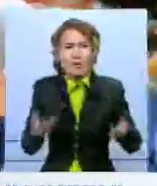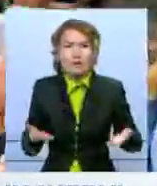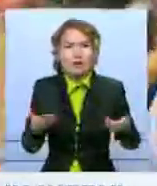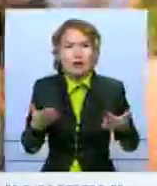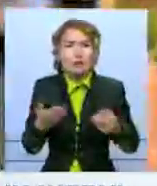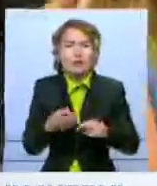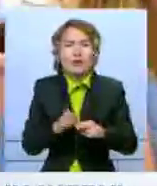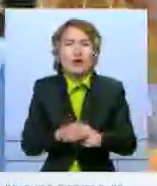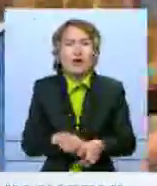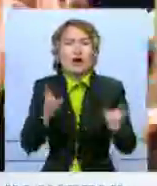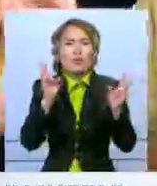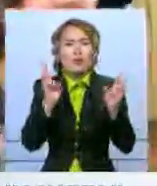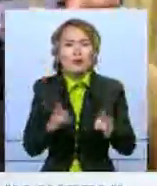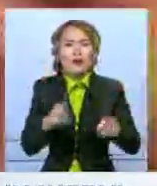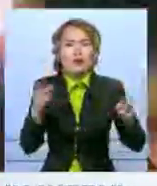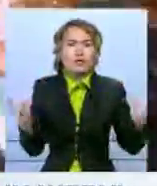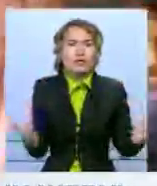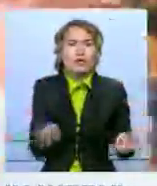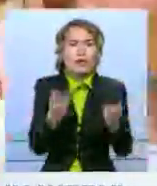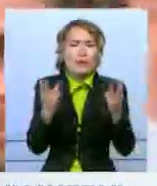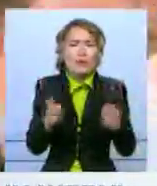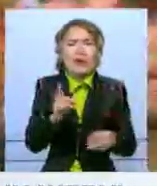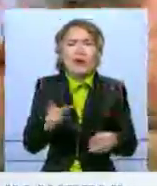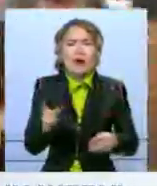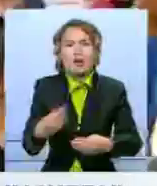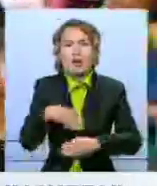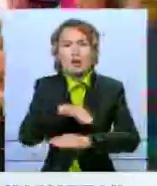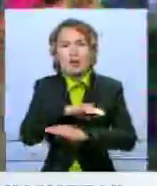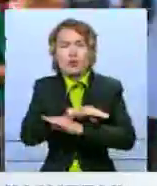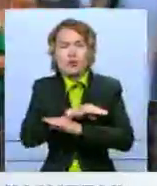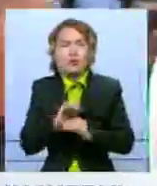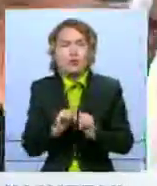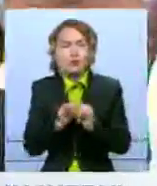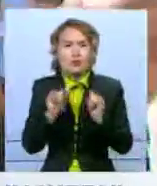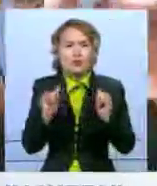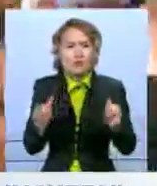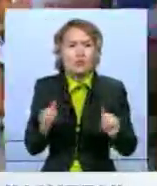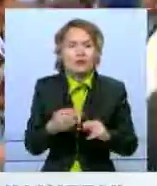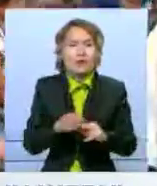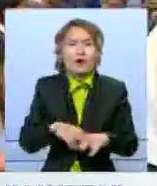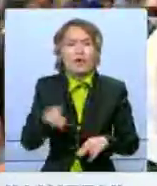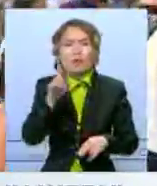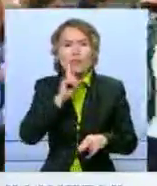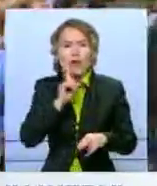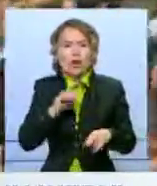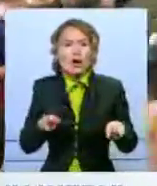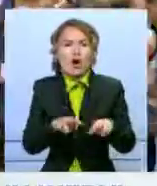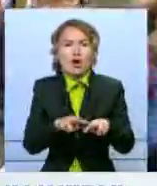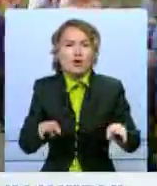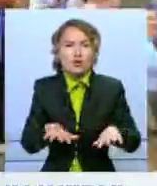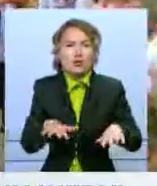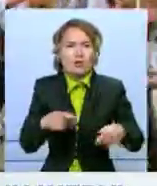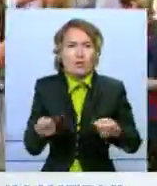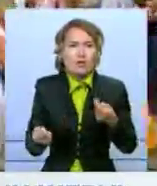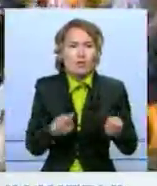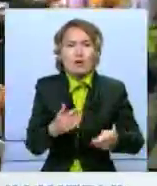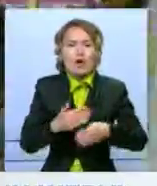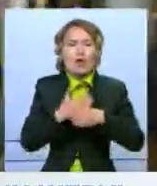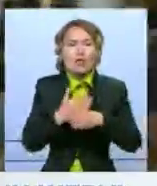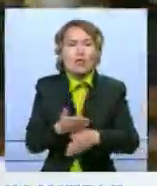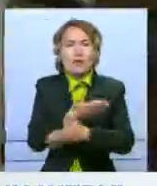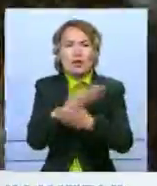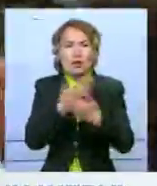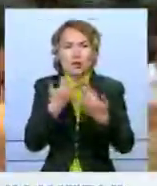отыр. Себебі билік опат болғандардың саны әдейі азайтып отыр деп күдіктенеді. Ал үкімет басшысы Тереза Мэй баспанасы